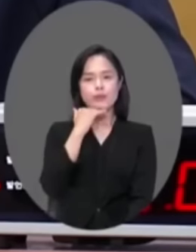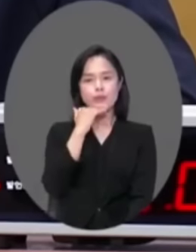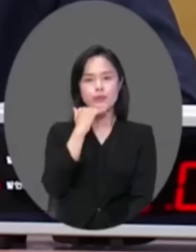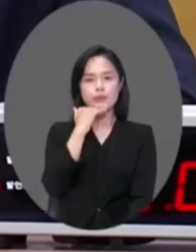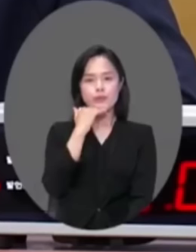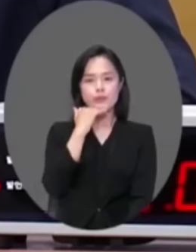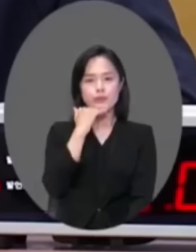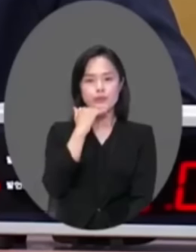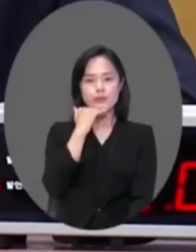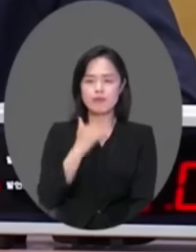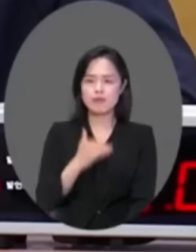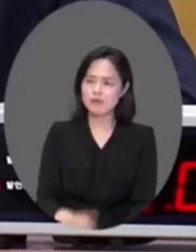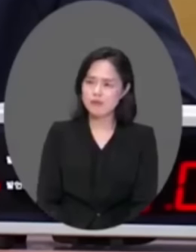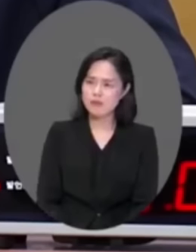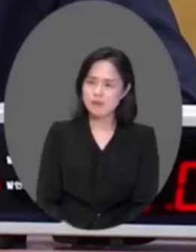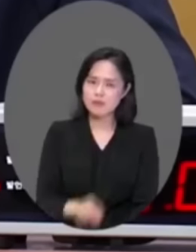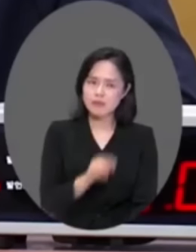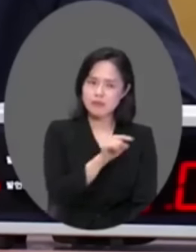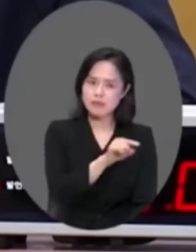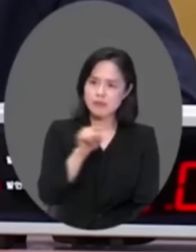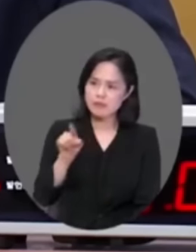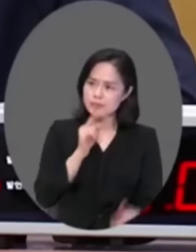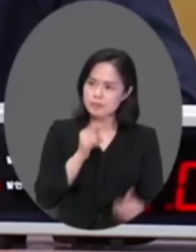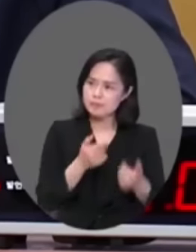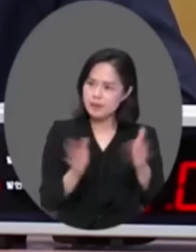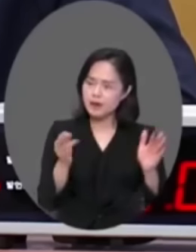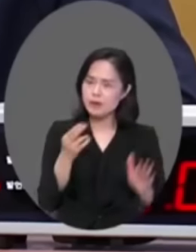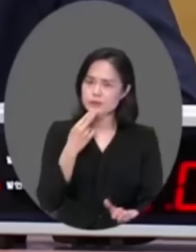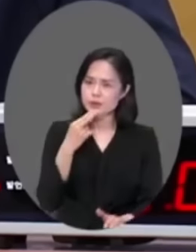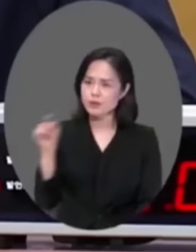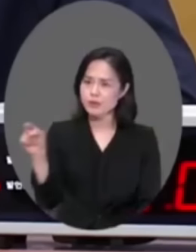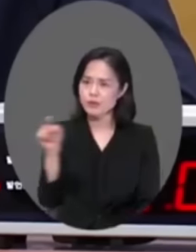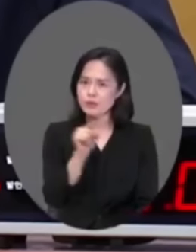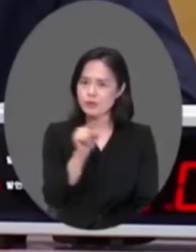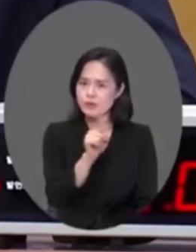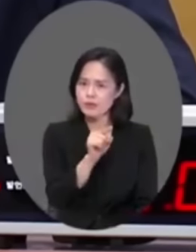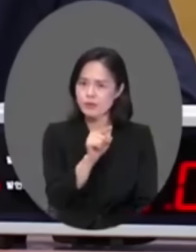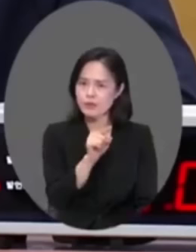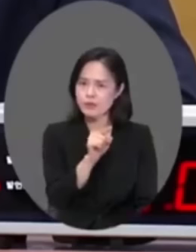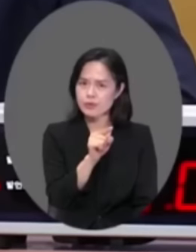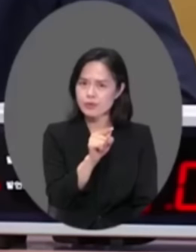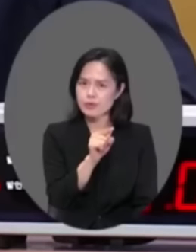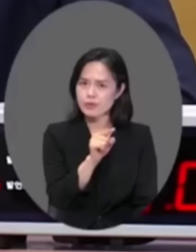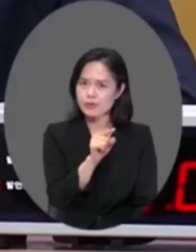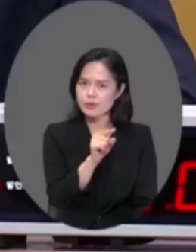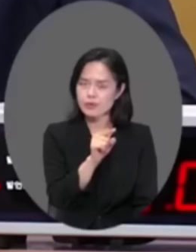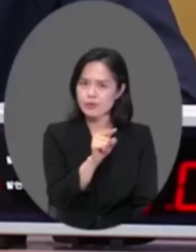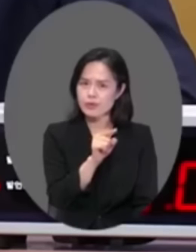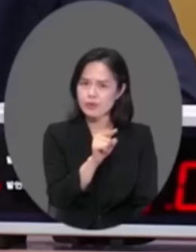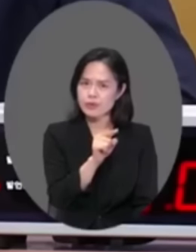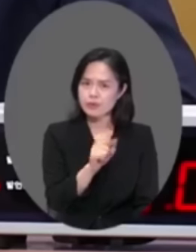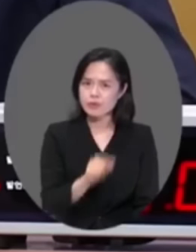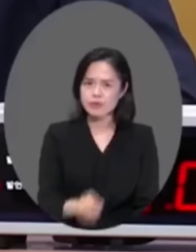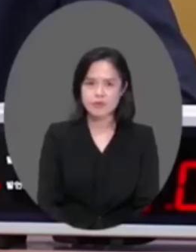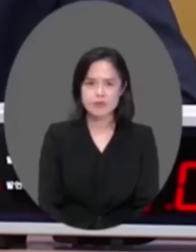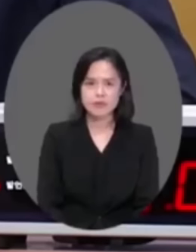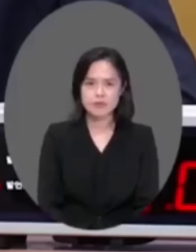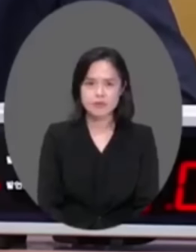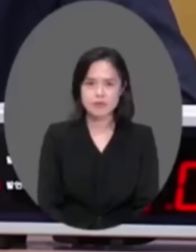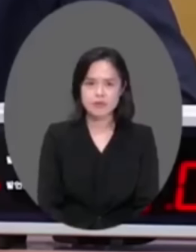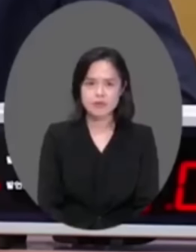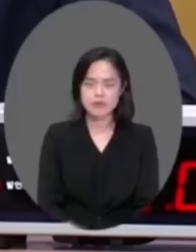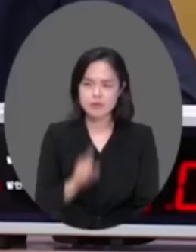더 강압적인 태도를 지적하려고 하는데 그 지적에 과정에서 또 저한테 끼어들고